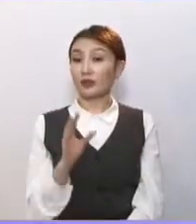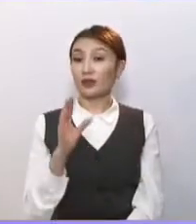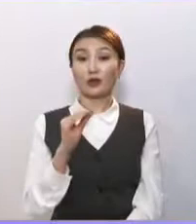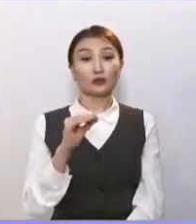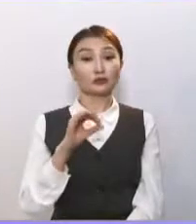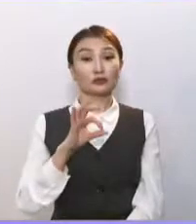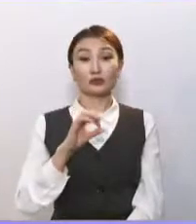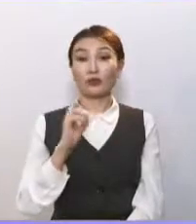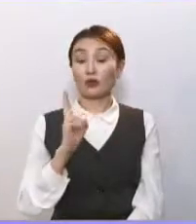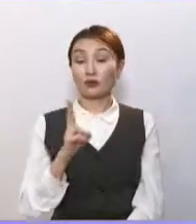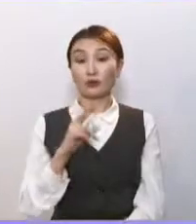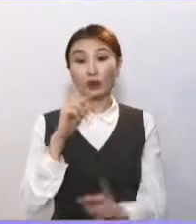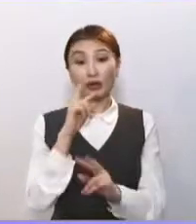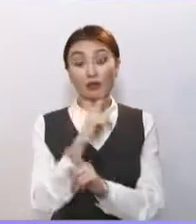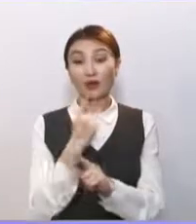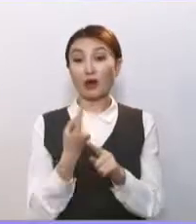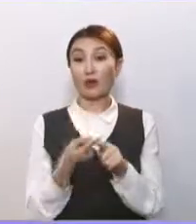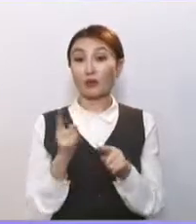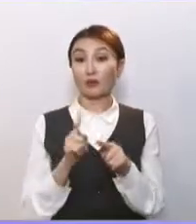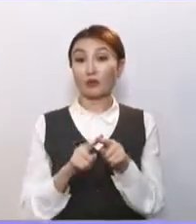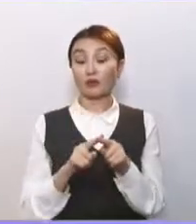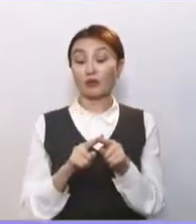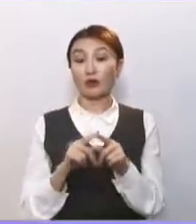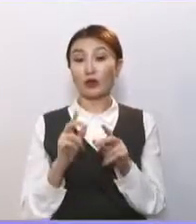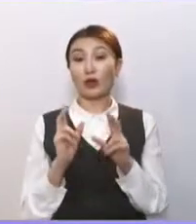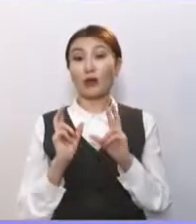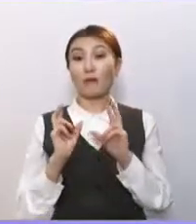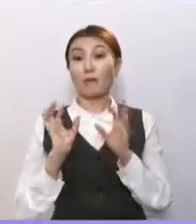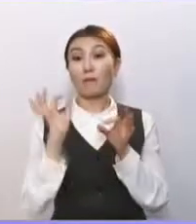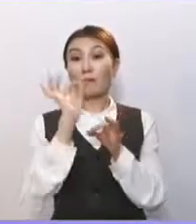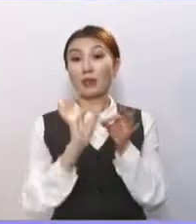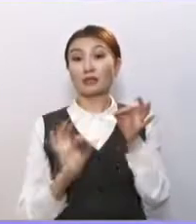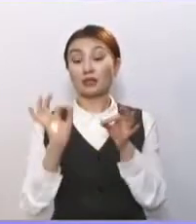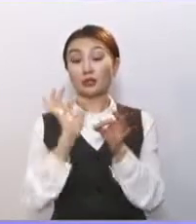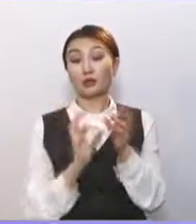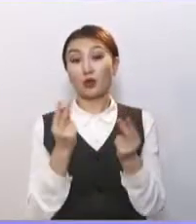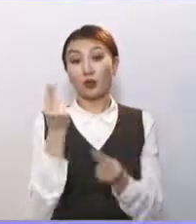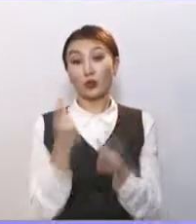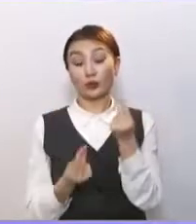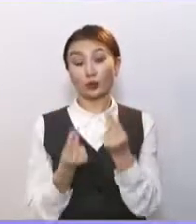Жок, ката. Бул баскетбол оюну.